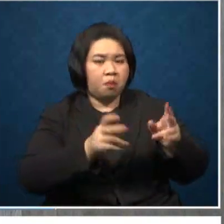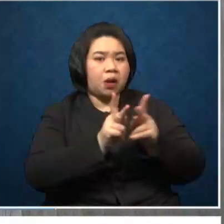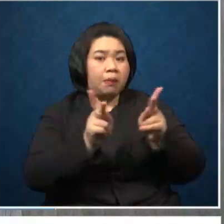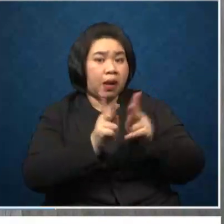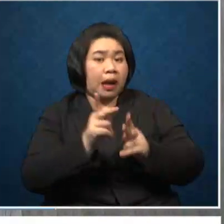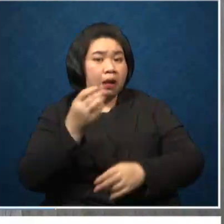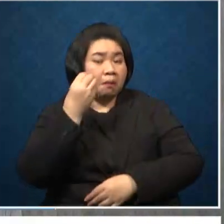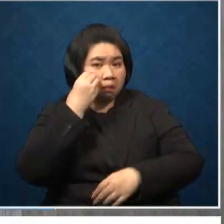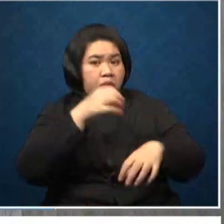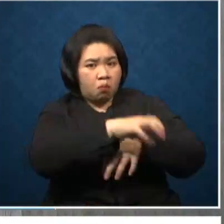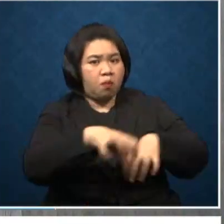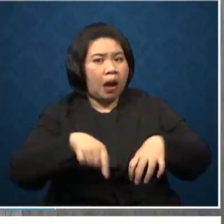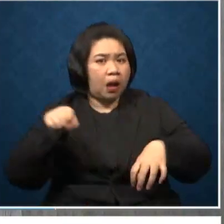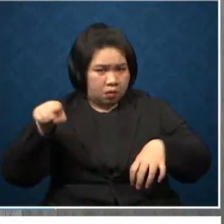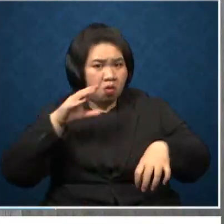นี้